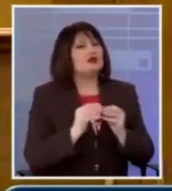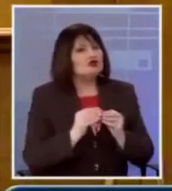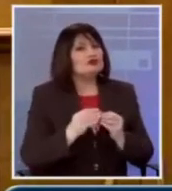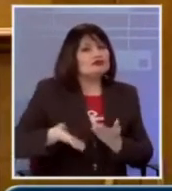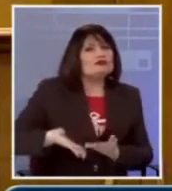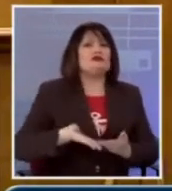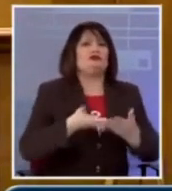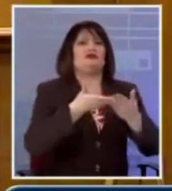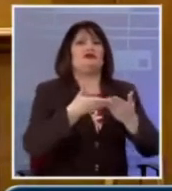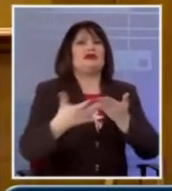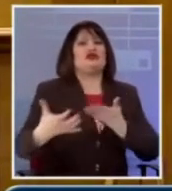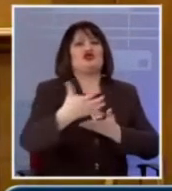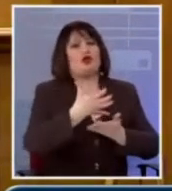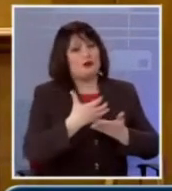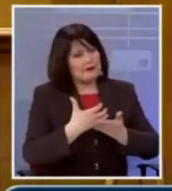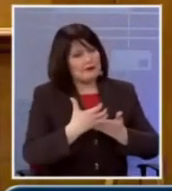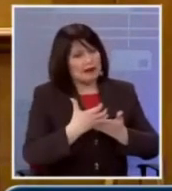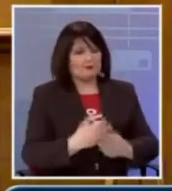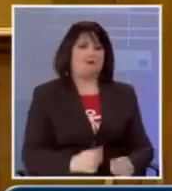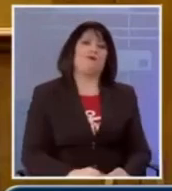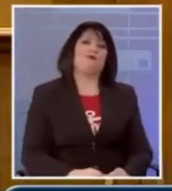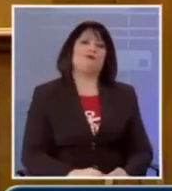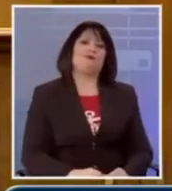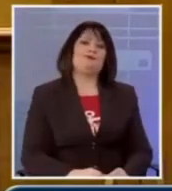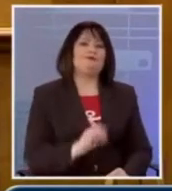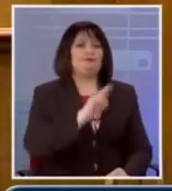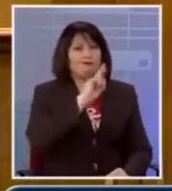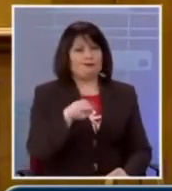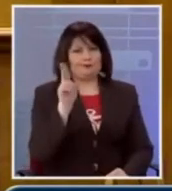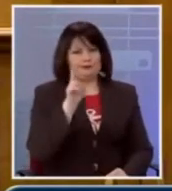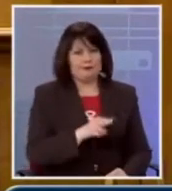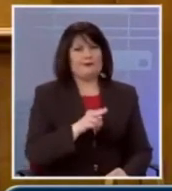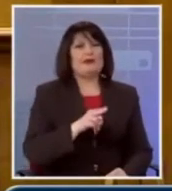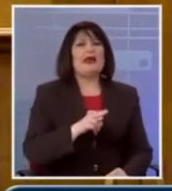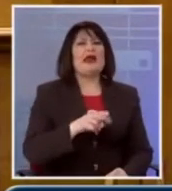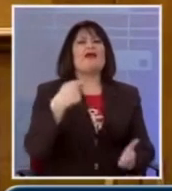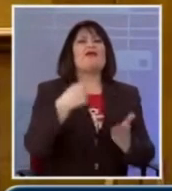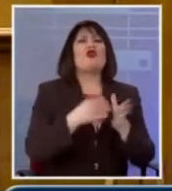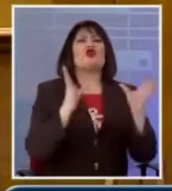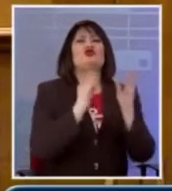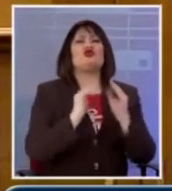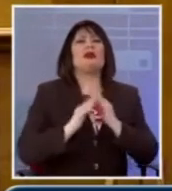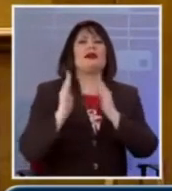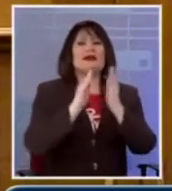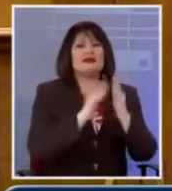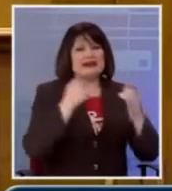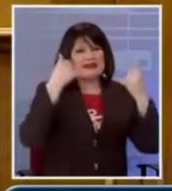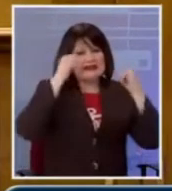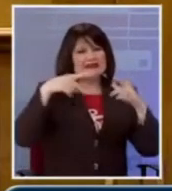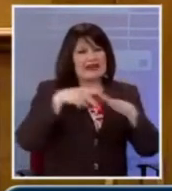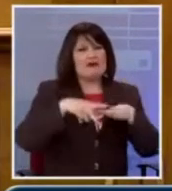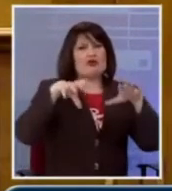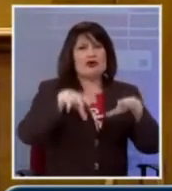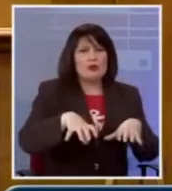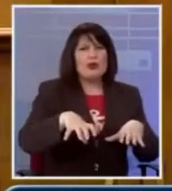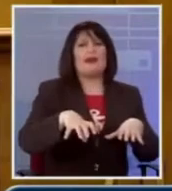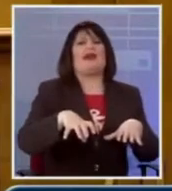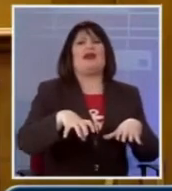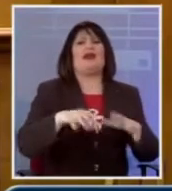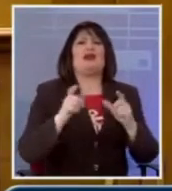ενίσχυση του εισοδήματός του και είναι η κατάργηση του ένφια στα χωράφια, στους στάβλους και στις αποθήκες, καθώς και